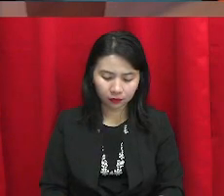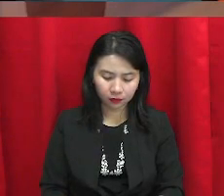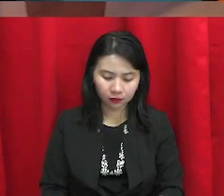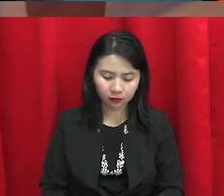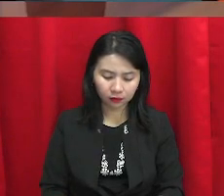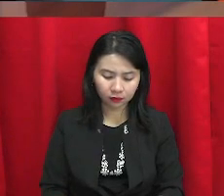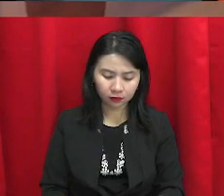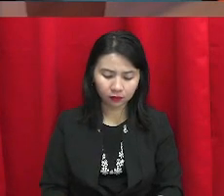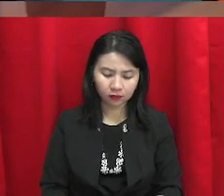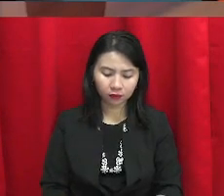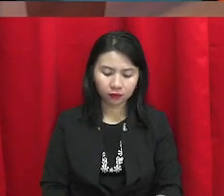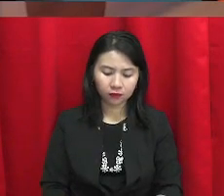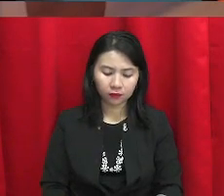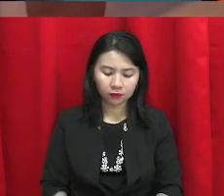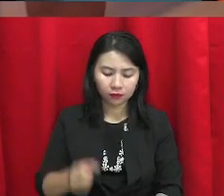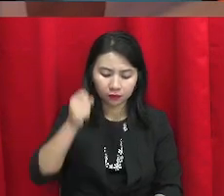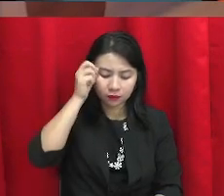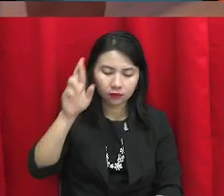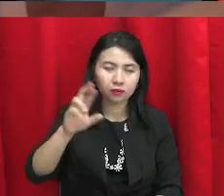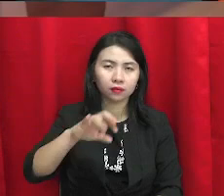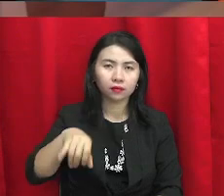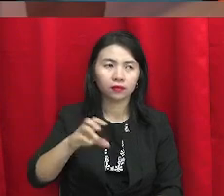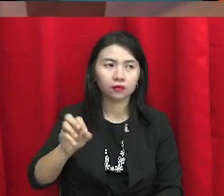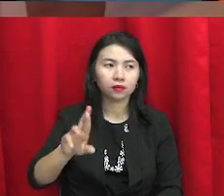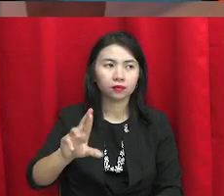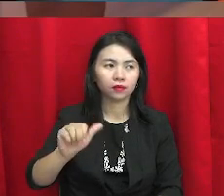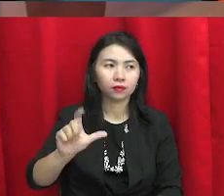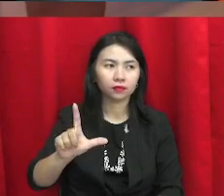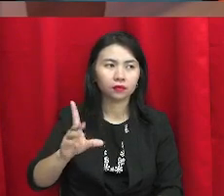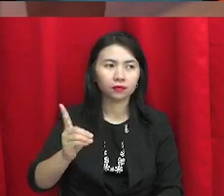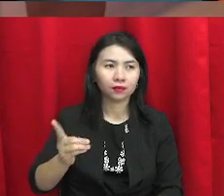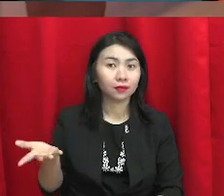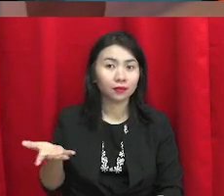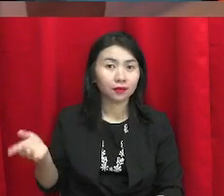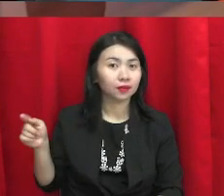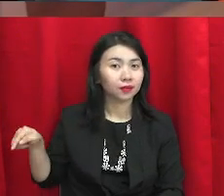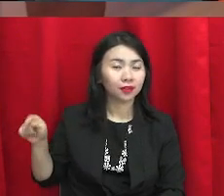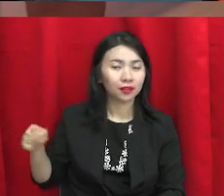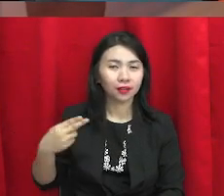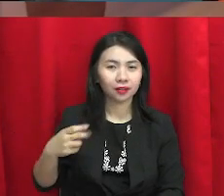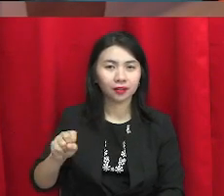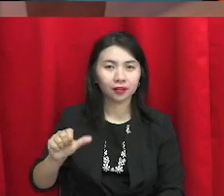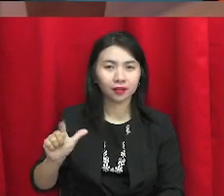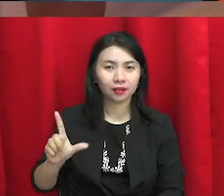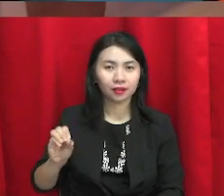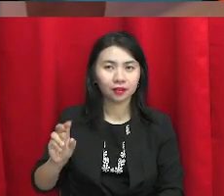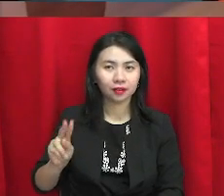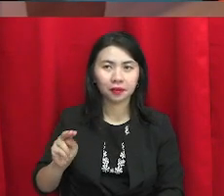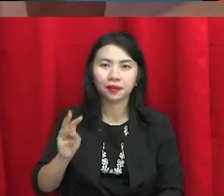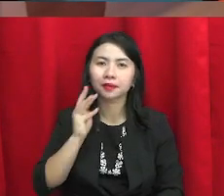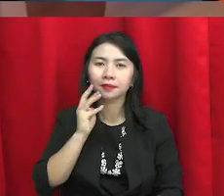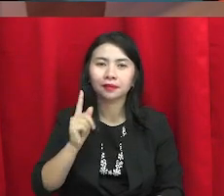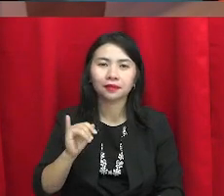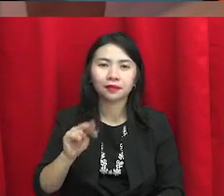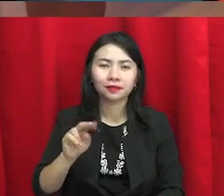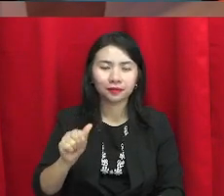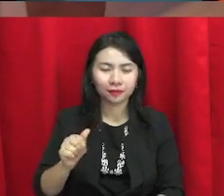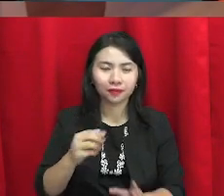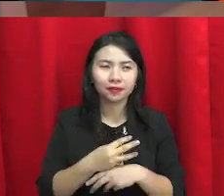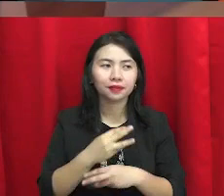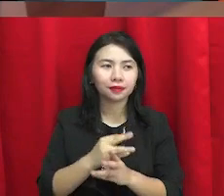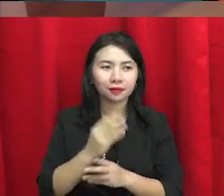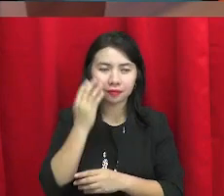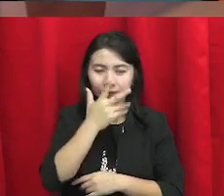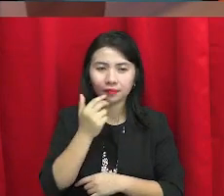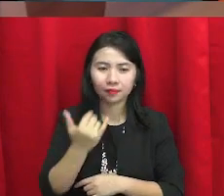ayan, sabi ni Sir Joral do, dito, Ma'am Tina, nagpapaganda. Yeah. Siyempre, anniversary. Yun. Oh, di